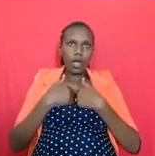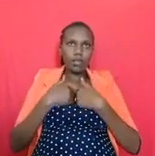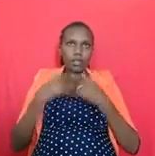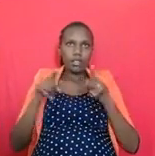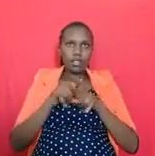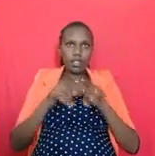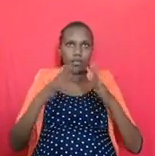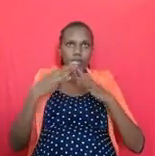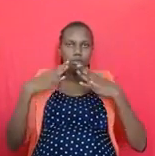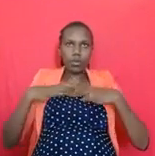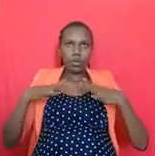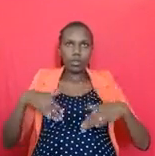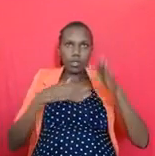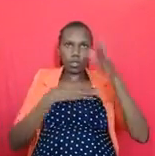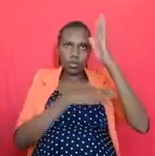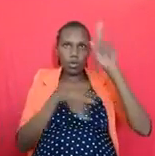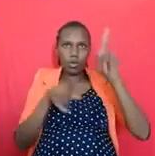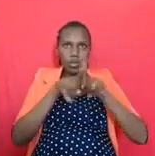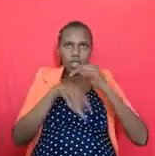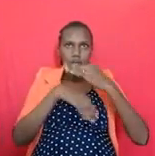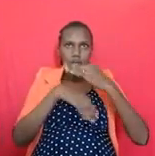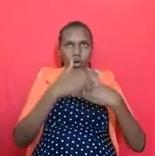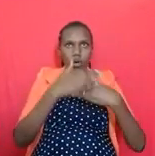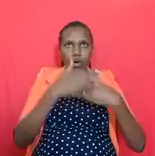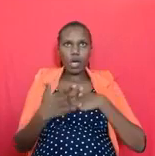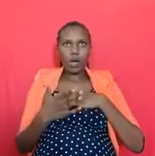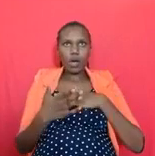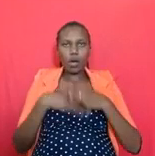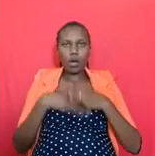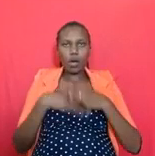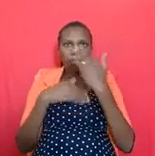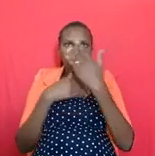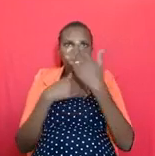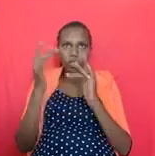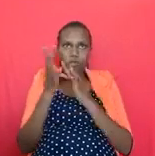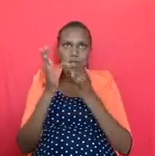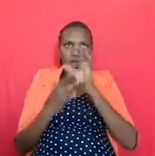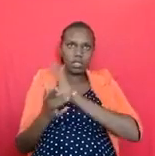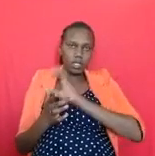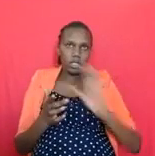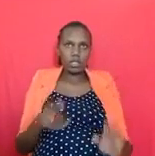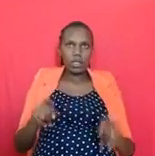therio nĩ mwĩrĩ wake mathami thakame yake ĩna bata